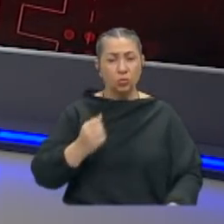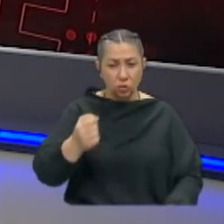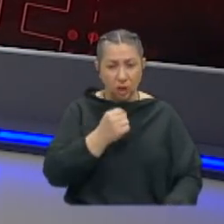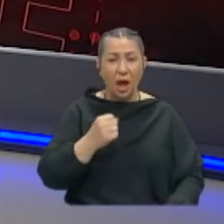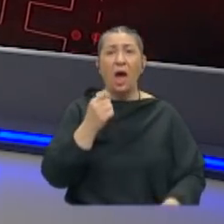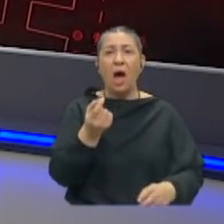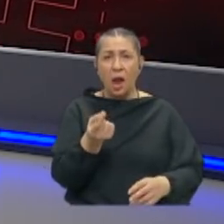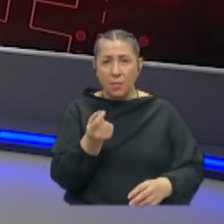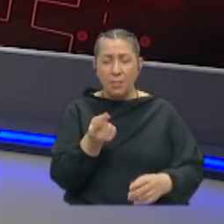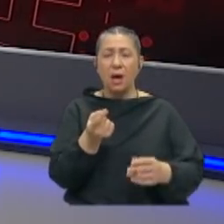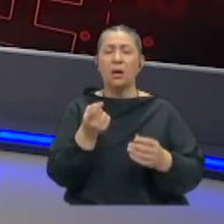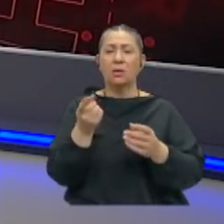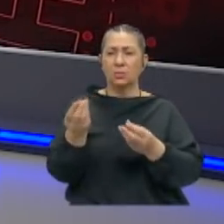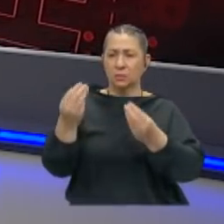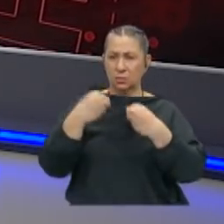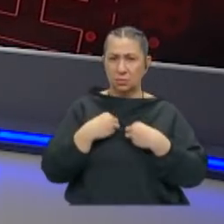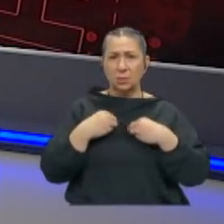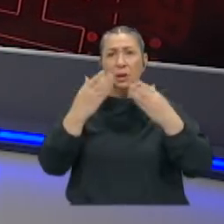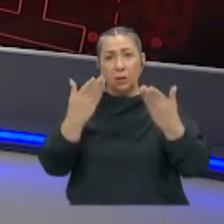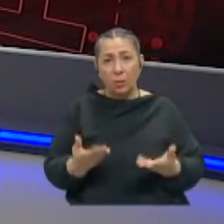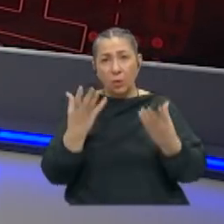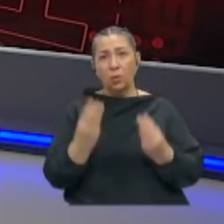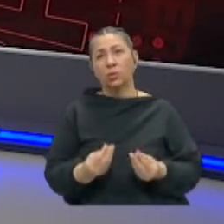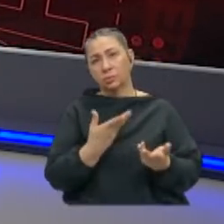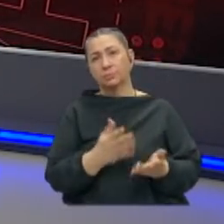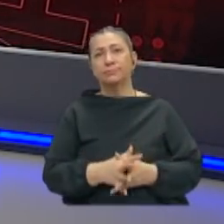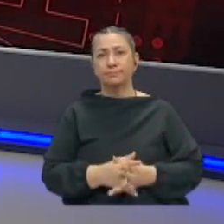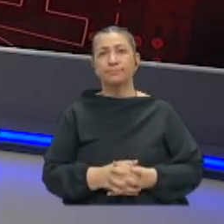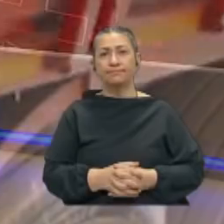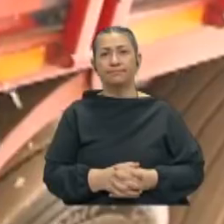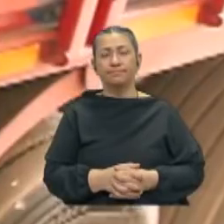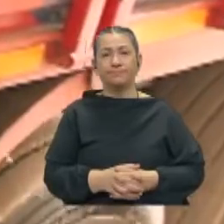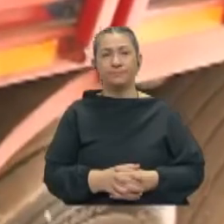arpa fiyatının düşük olduğunu kabul etmiş oldu.